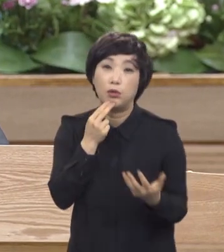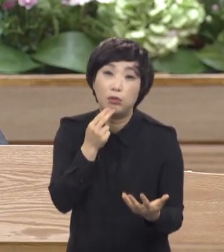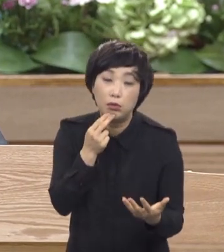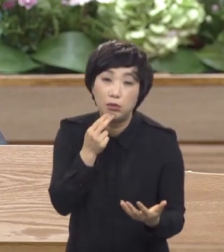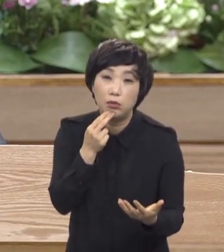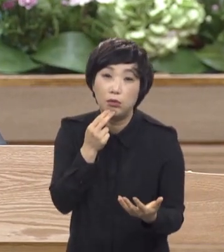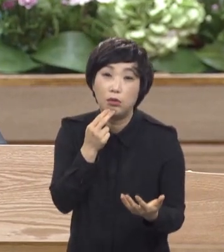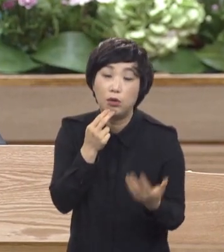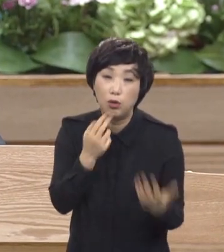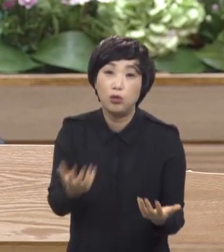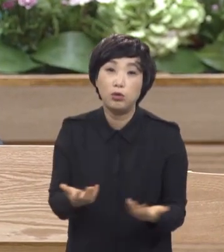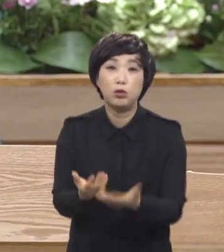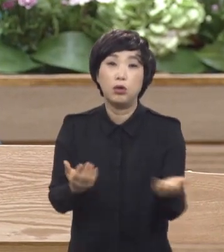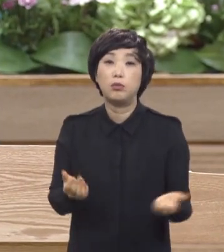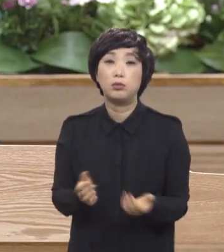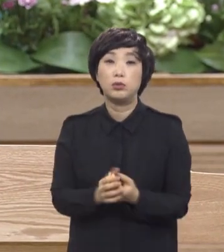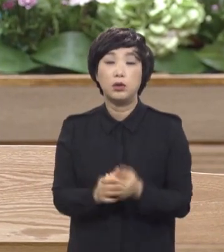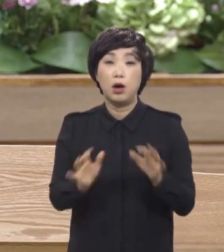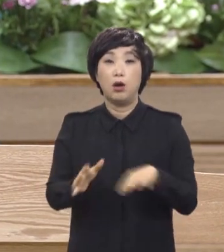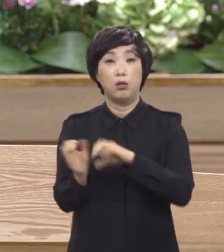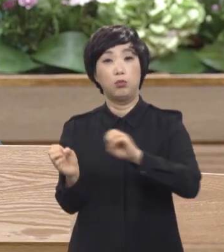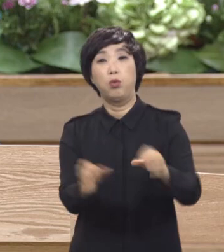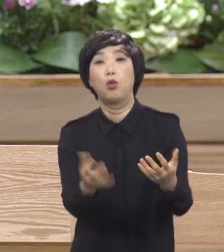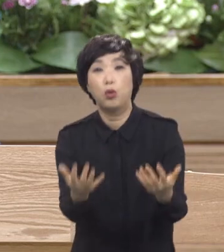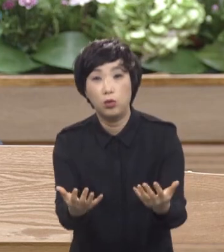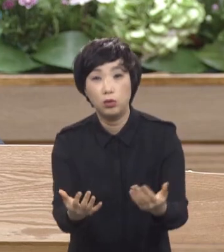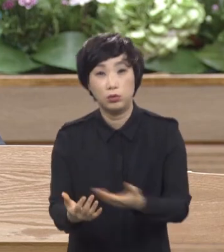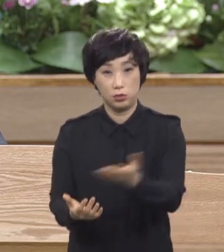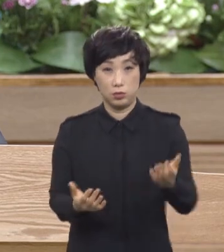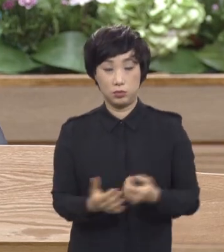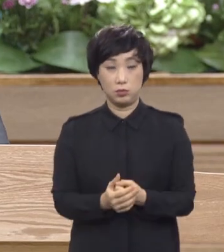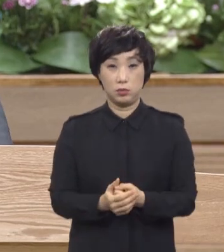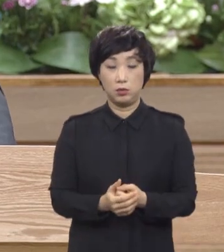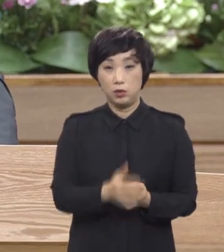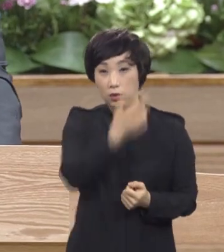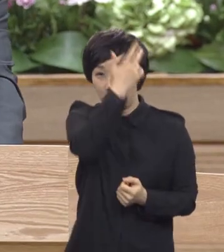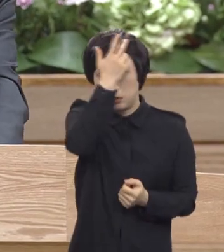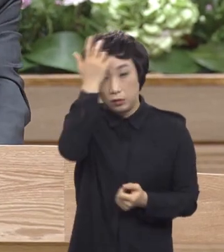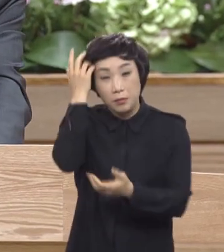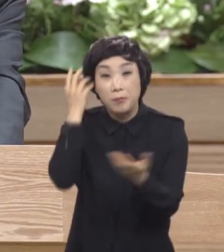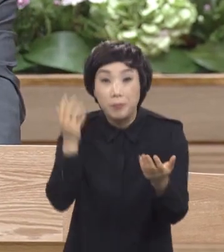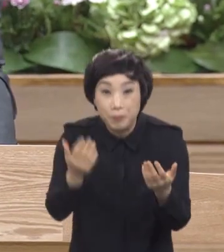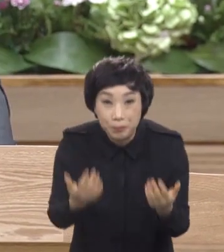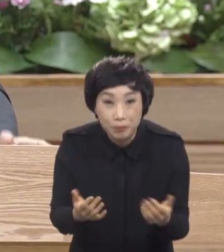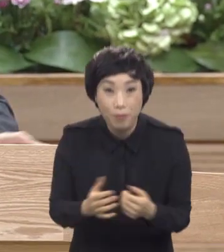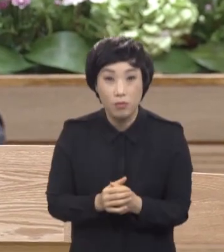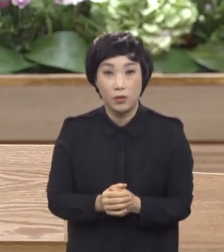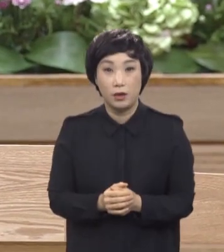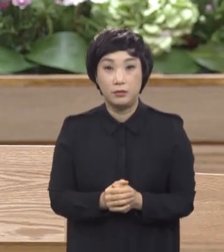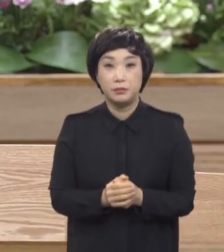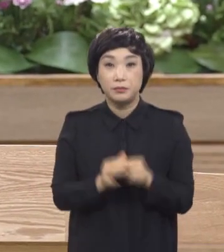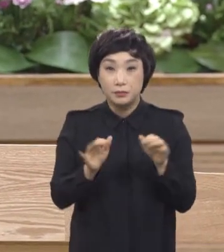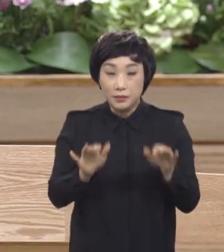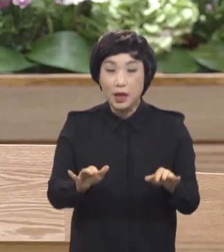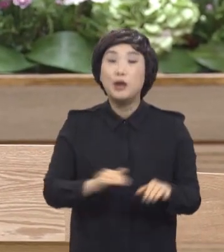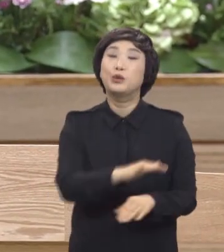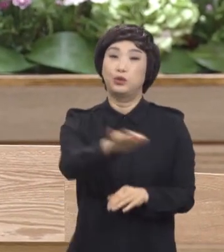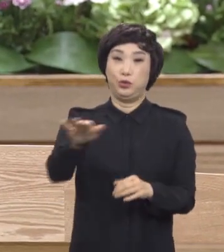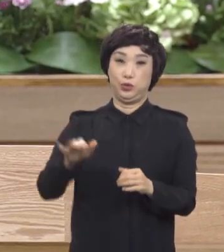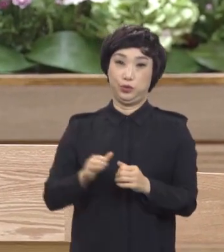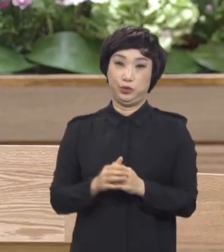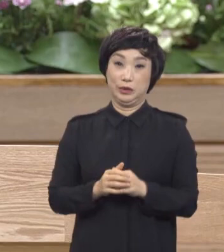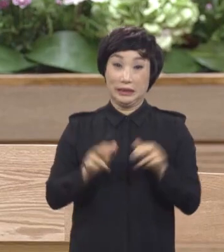없을 때는 가치 없이 버리는 겁니다 가치 없이 버리는 겁니다 우리는